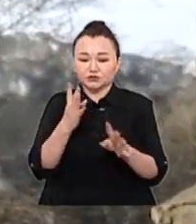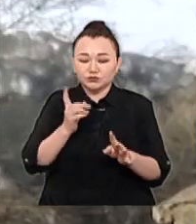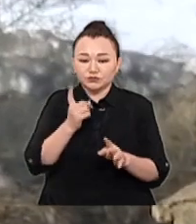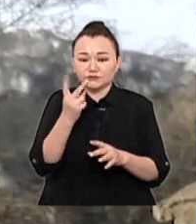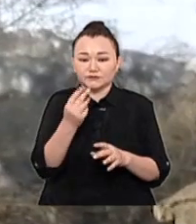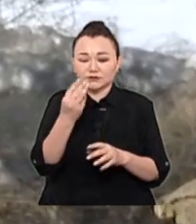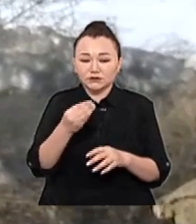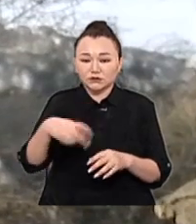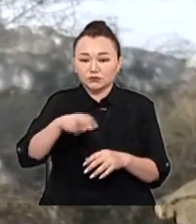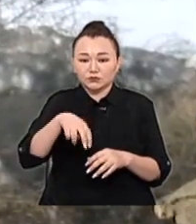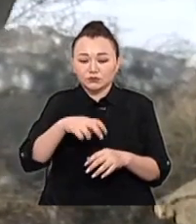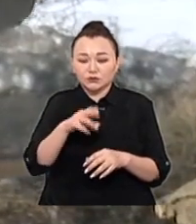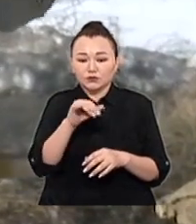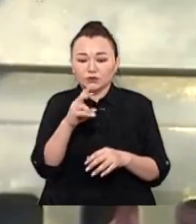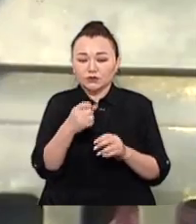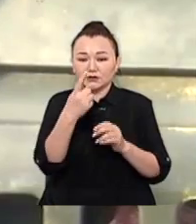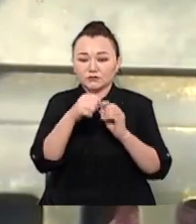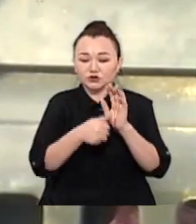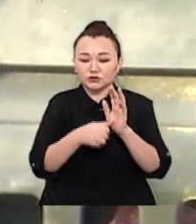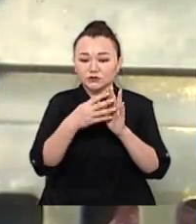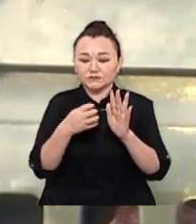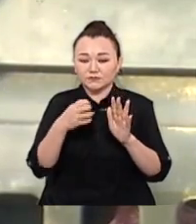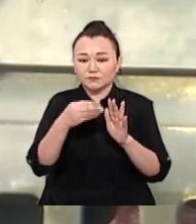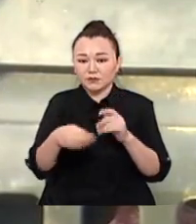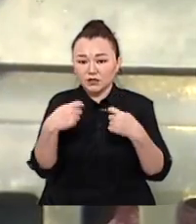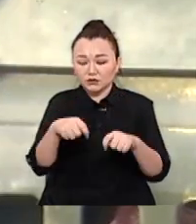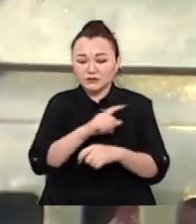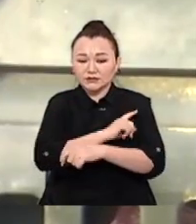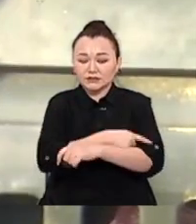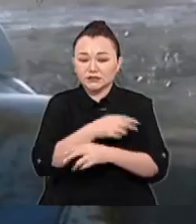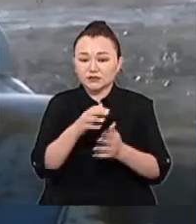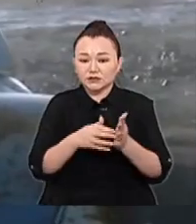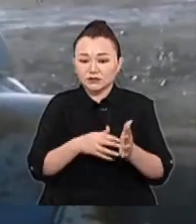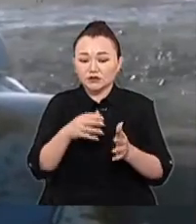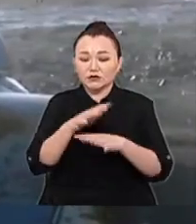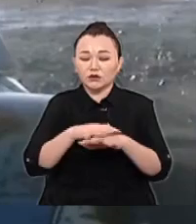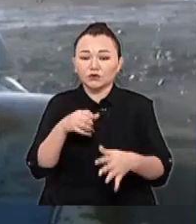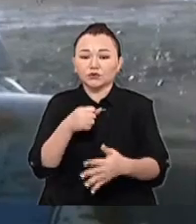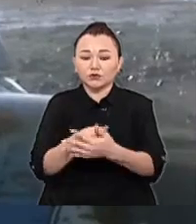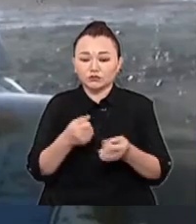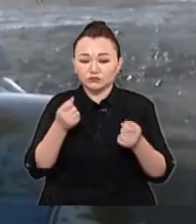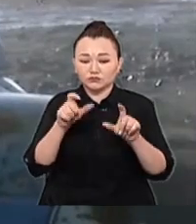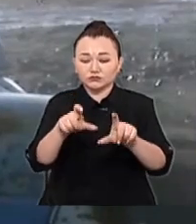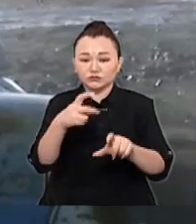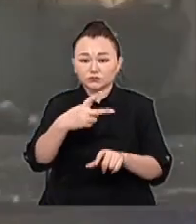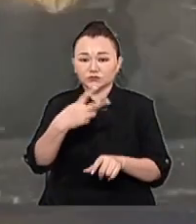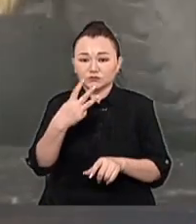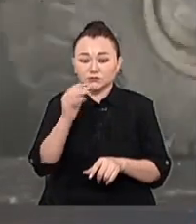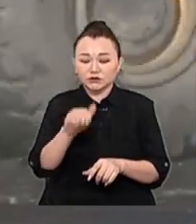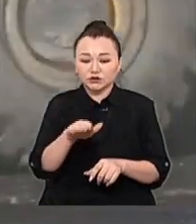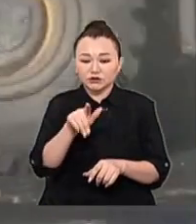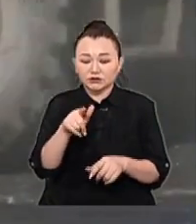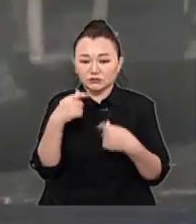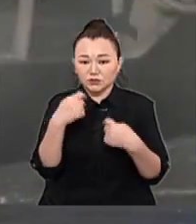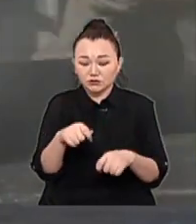күндеп жүріп қалады екен. Тоннасы 16900 теңгеден сатылып жатқан қатты отын тұрғындарға жеткізілгенше 23000 теңгеге дейін көтеріледі дейді